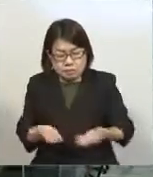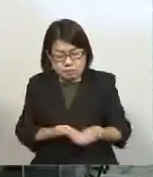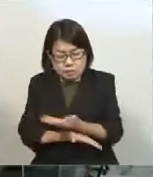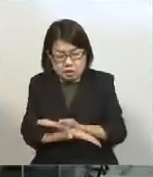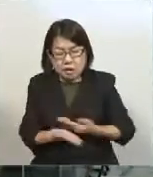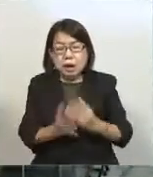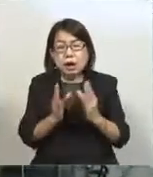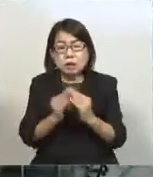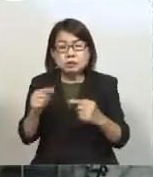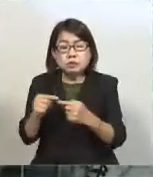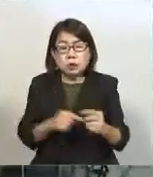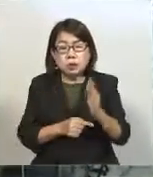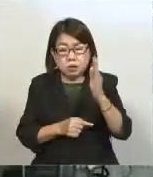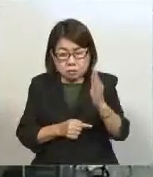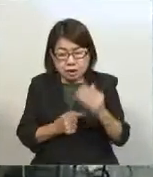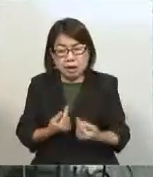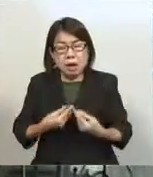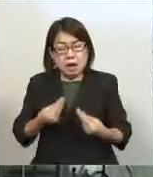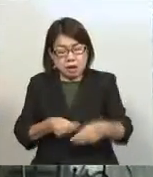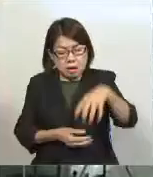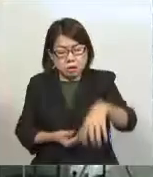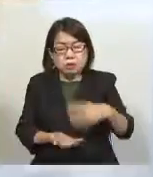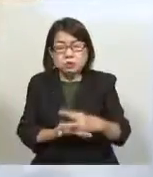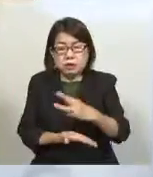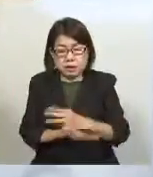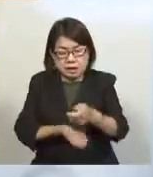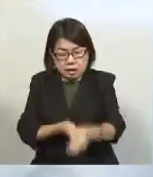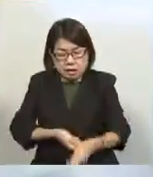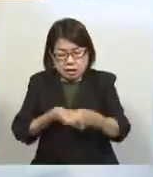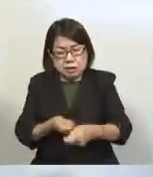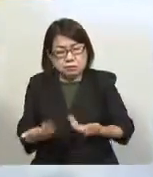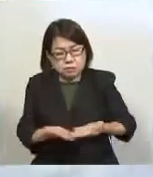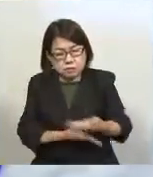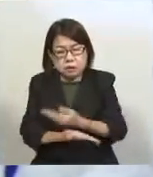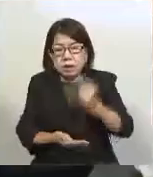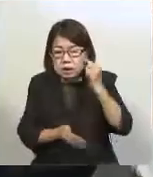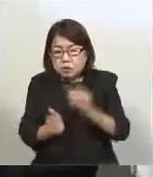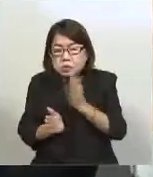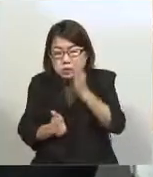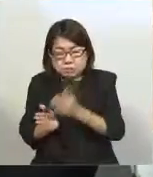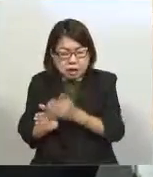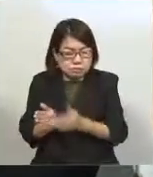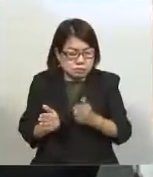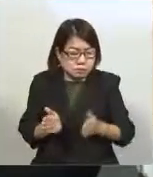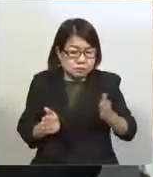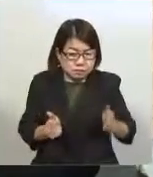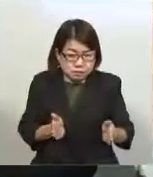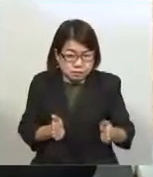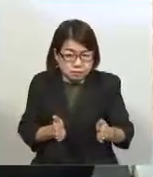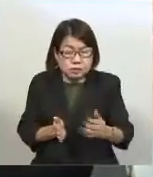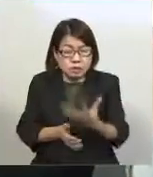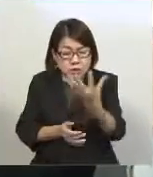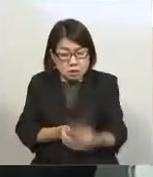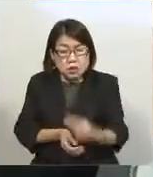ต่อไปและขอให้กรมวิชาการเกษตรไปพิจารณาระยะเวลาความเหมาะสมในการบริหารจัดการวัตถุอันตราย